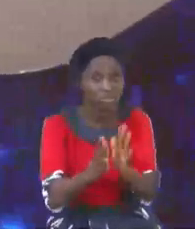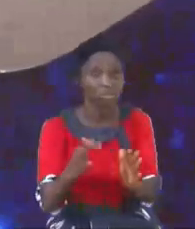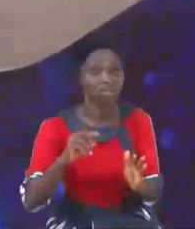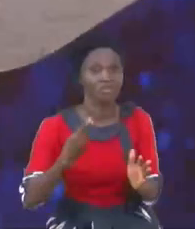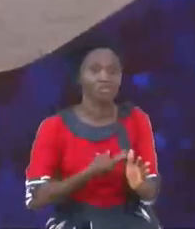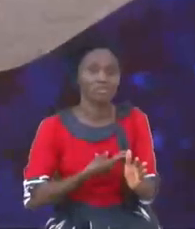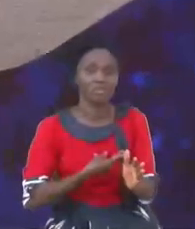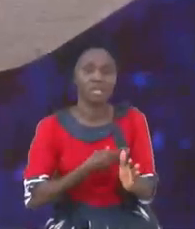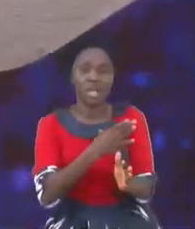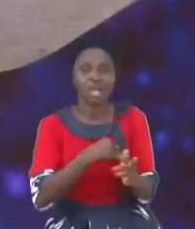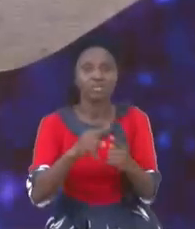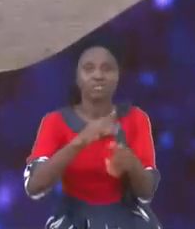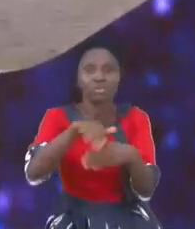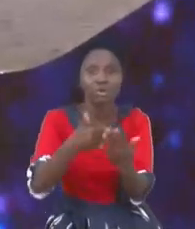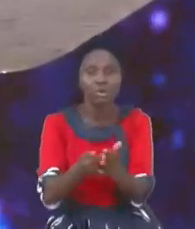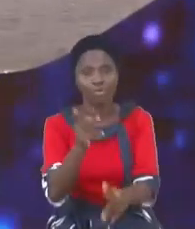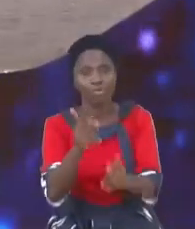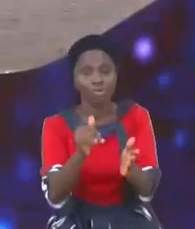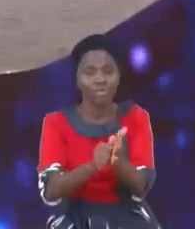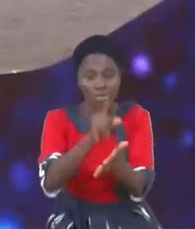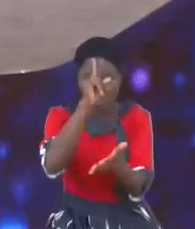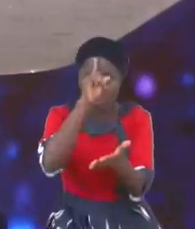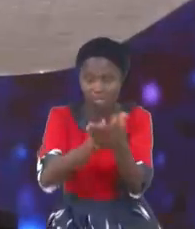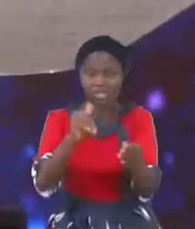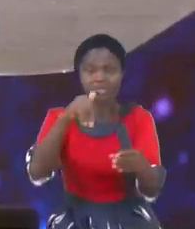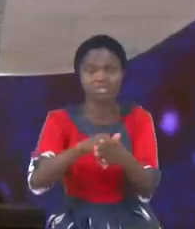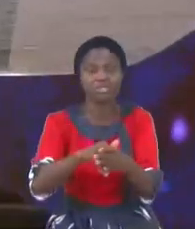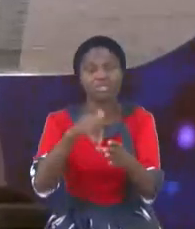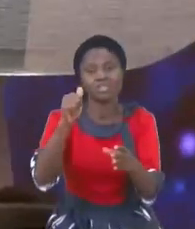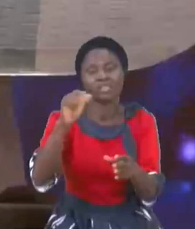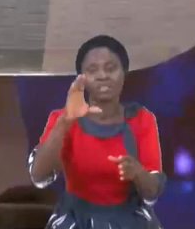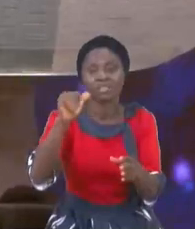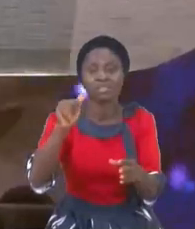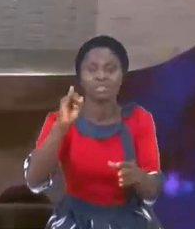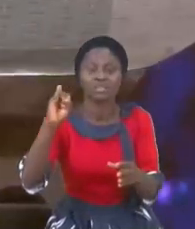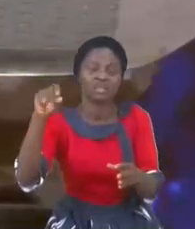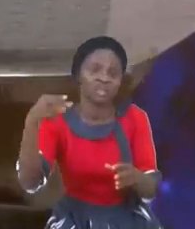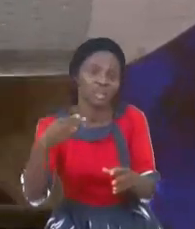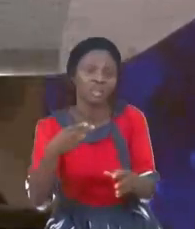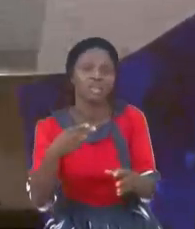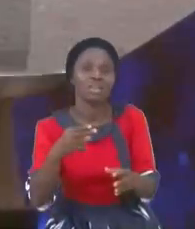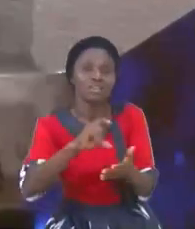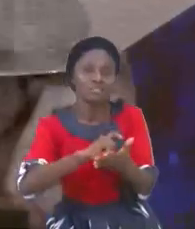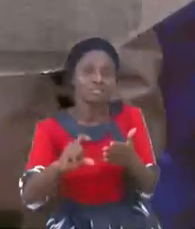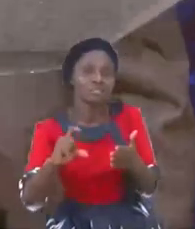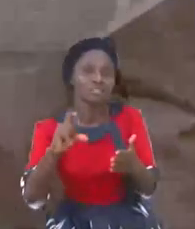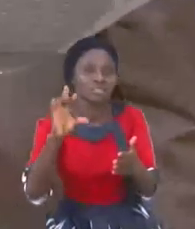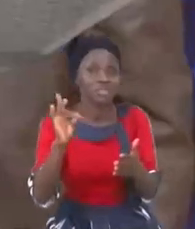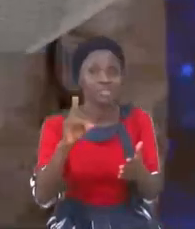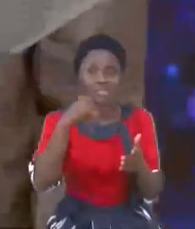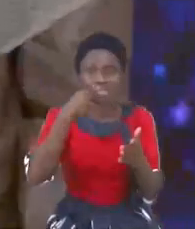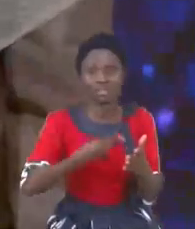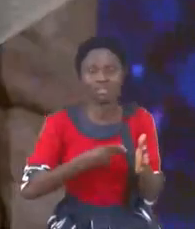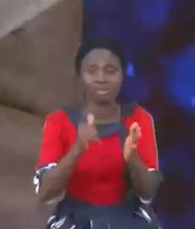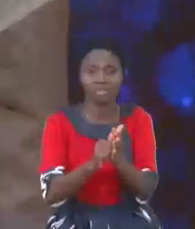pour tous ceux qui croient à la Macédoine et à l'Achaïe. Et le verset 8 est dit, « Non